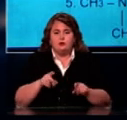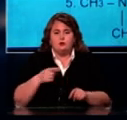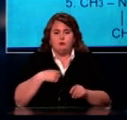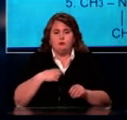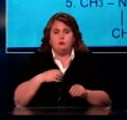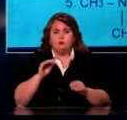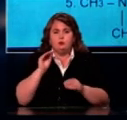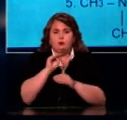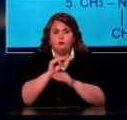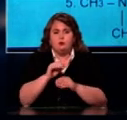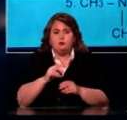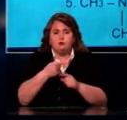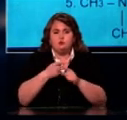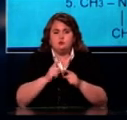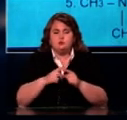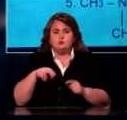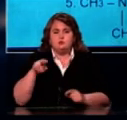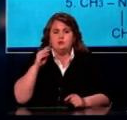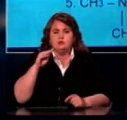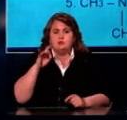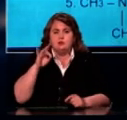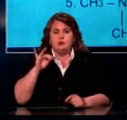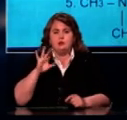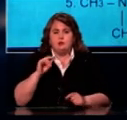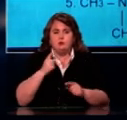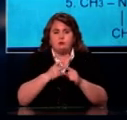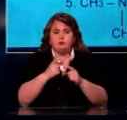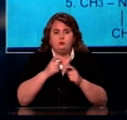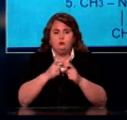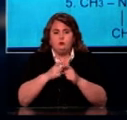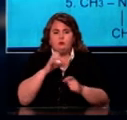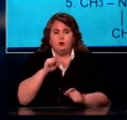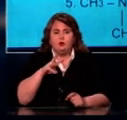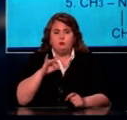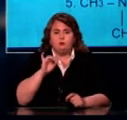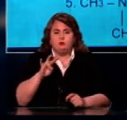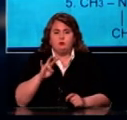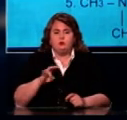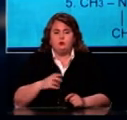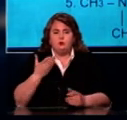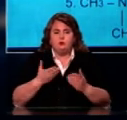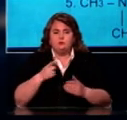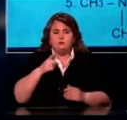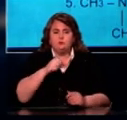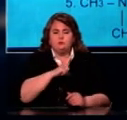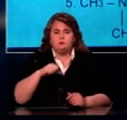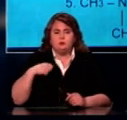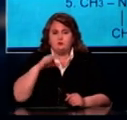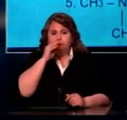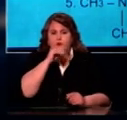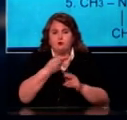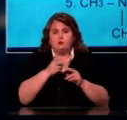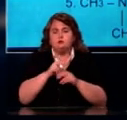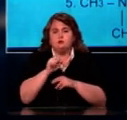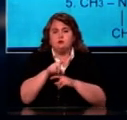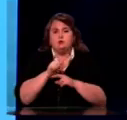Мы добавляем частицу 3 и прибавляем слово амин. Если вы самостоятельно справились с